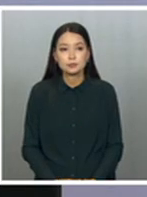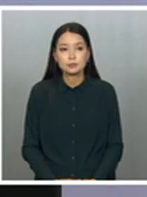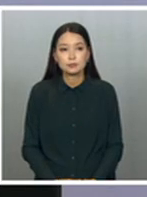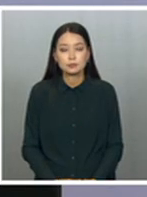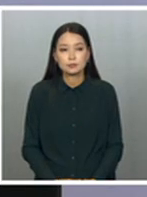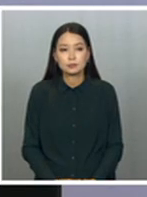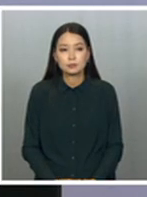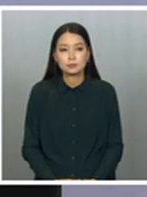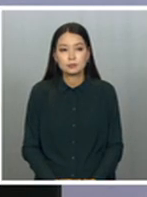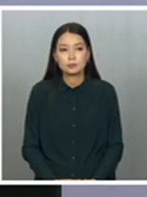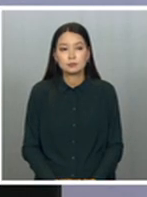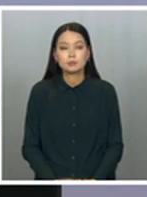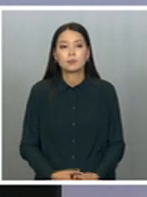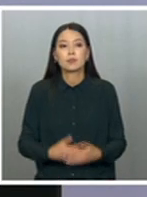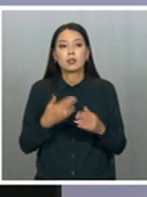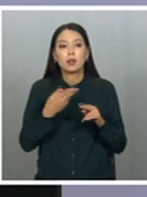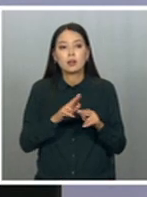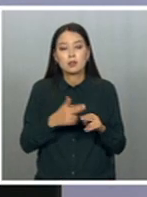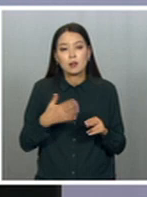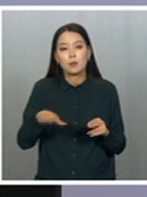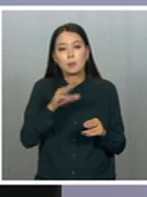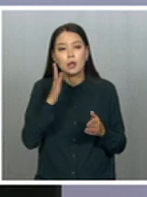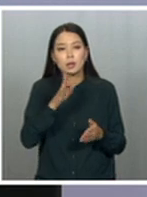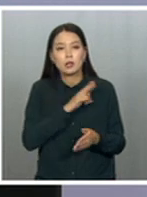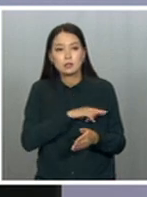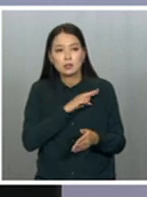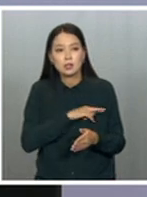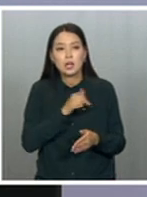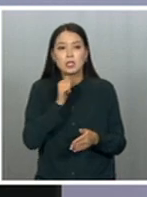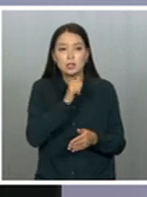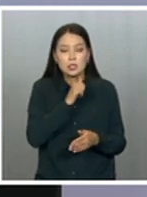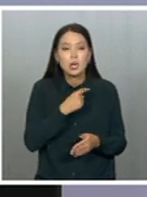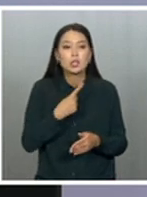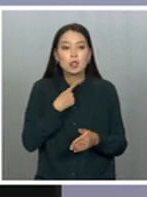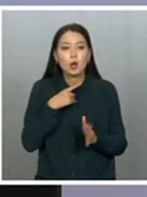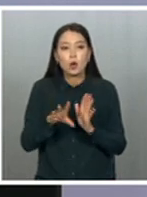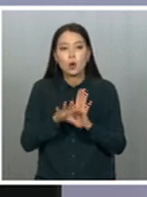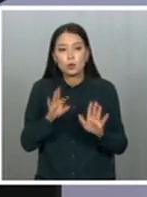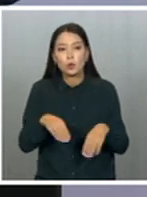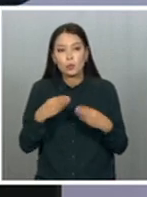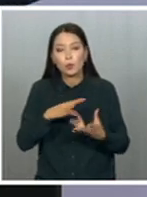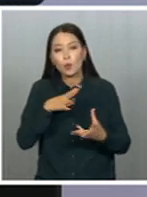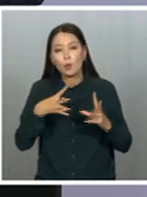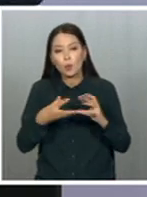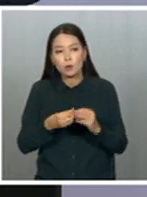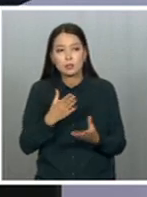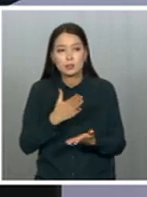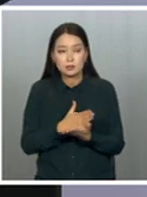Экспоның Париждегі штаб пәтерінде жасырын дауыс берудің қорытынсы жарияланды.